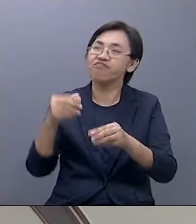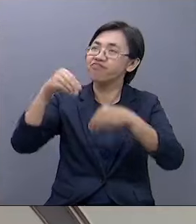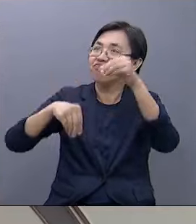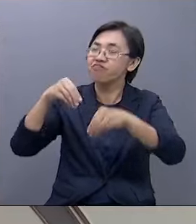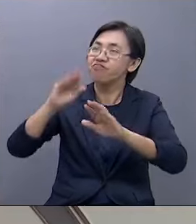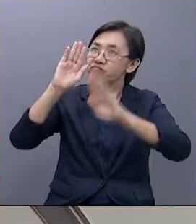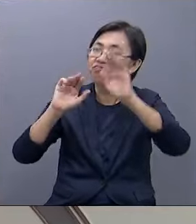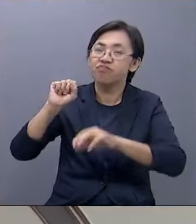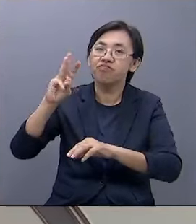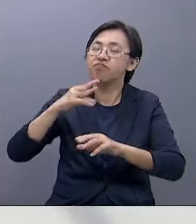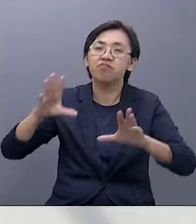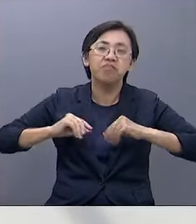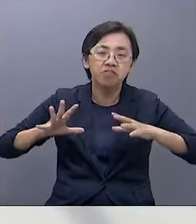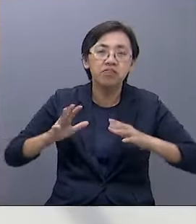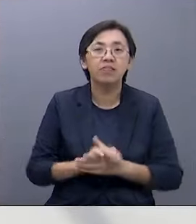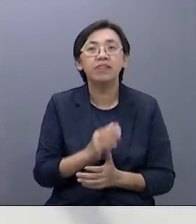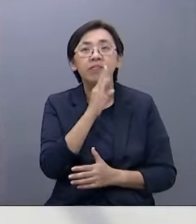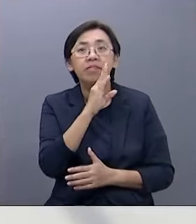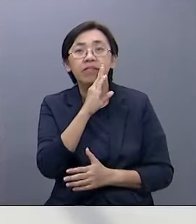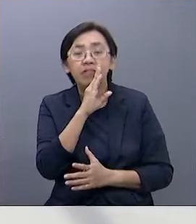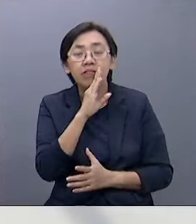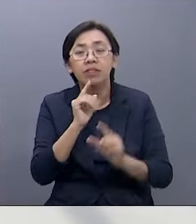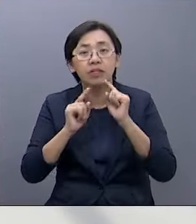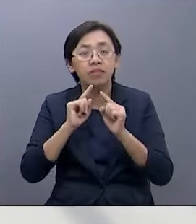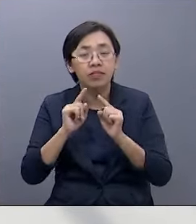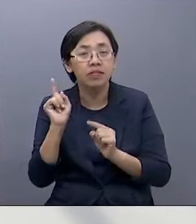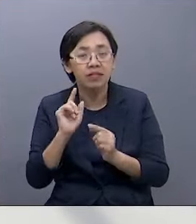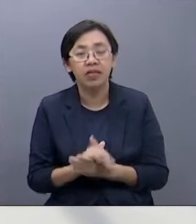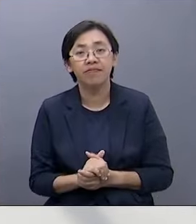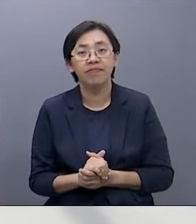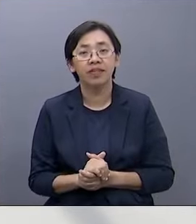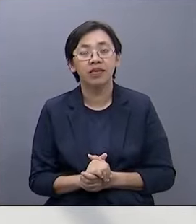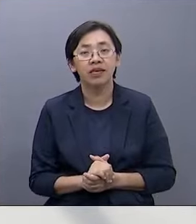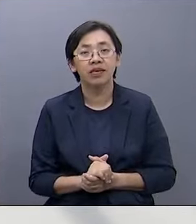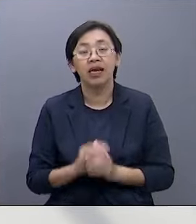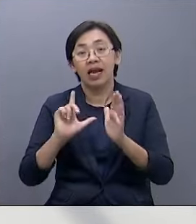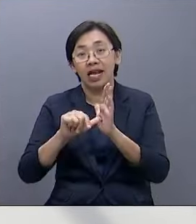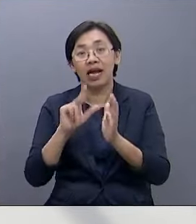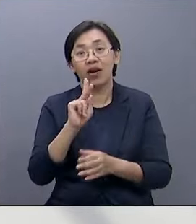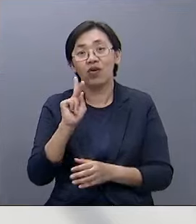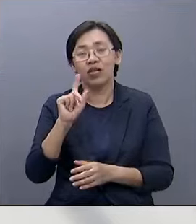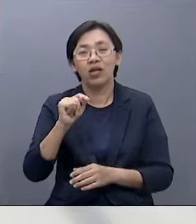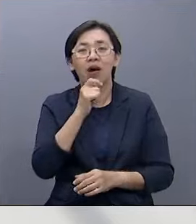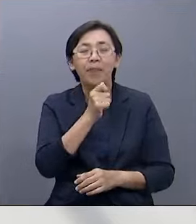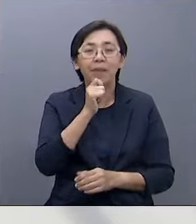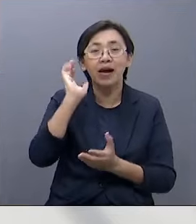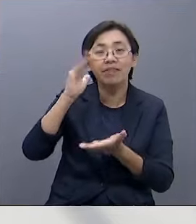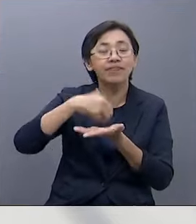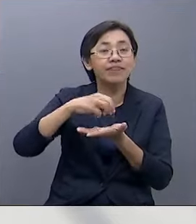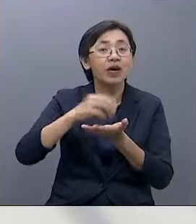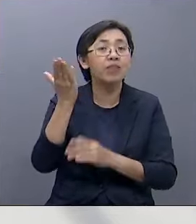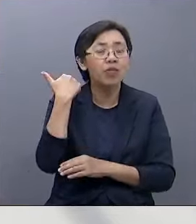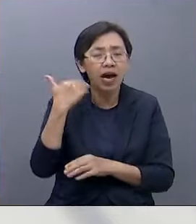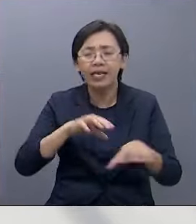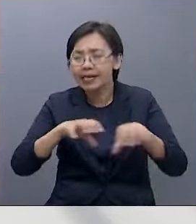แล้วผลจะออกมาเป็นยังไงแต่ถ้าเกิดไปย้อนฟังคำที่คุณแสวงบุญมีเลขาธิการกกตแถลงเมื่อวานนะบอกว่าภาพรวมมันก็